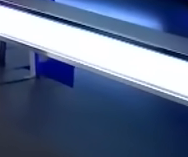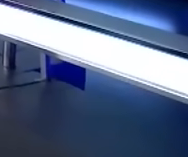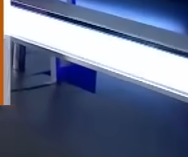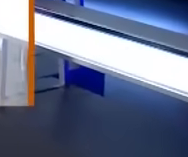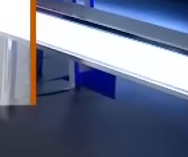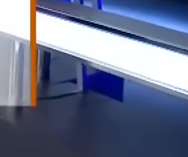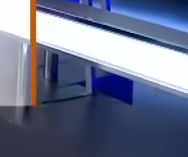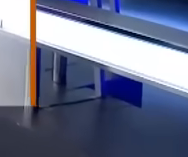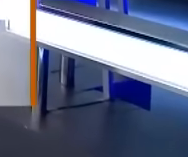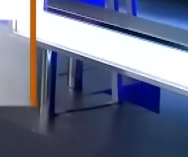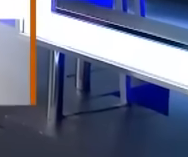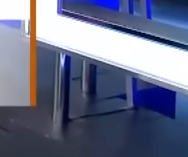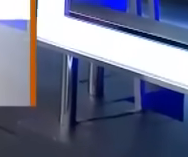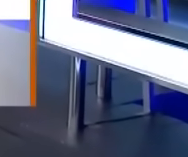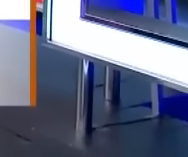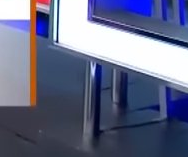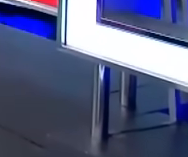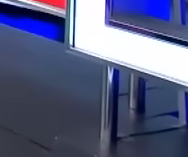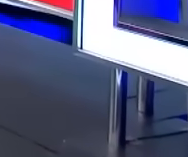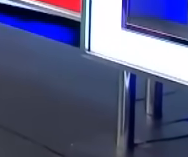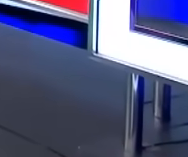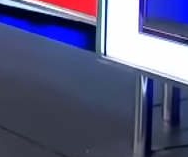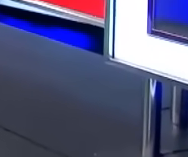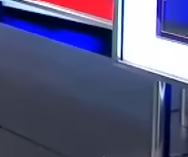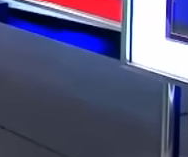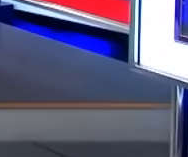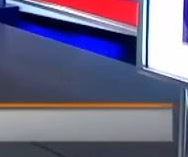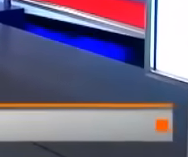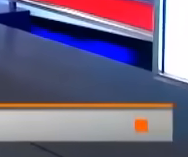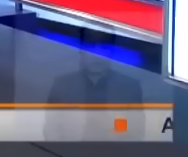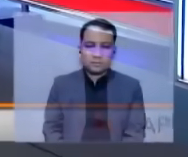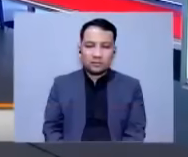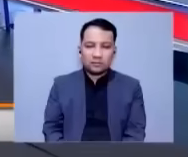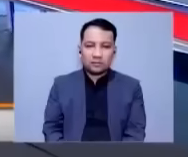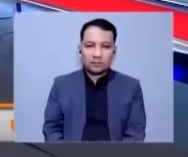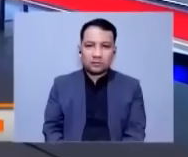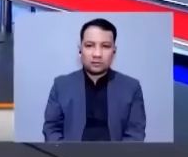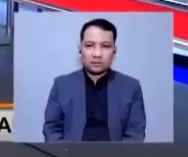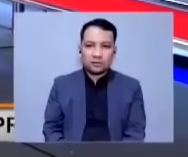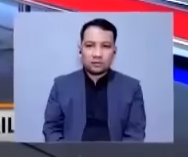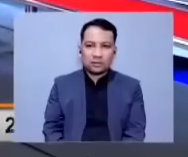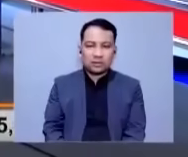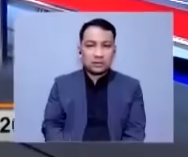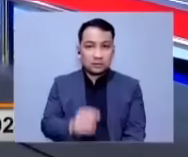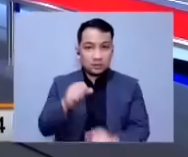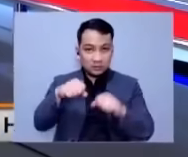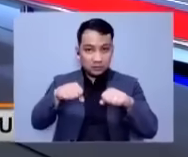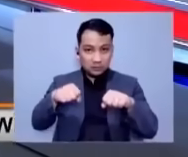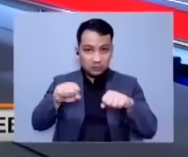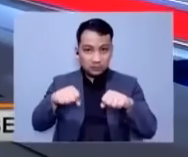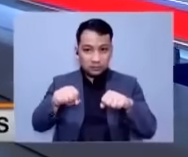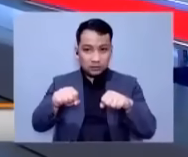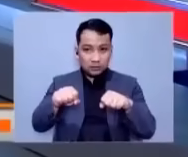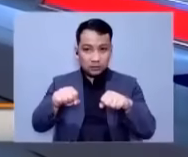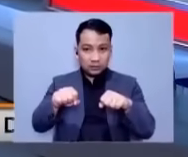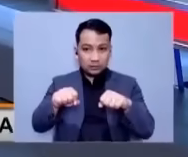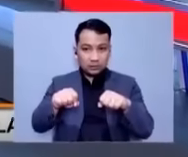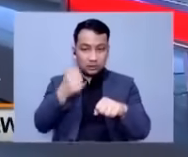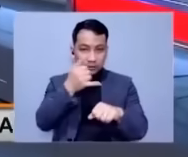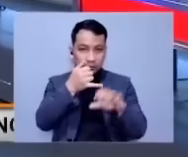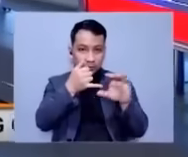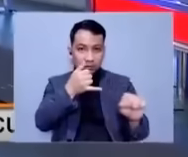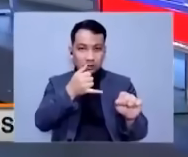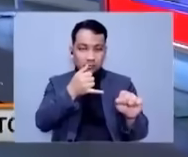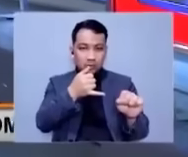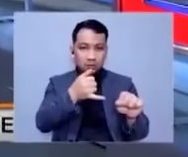Sa pool sa video, ang pananaksak ng isang rider sa nakaalitan niyang siklista sa Taguig. Ang pudot-dulo ng road rage na